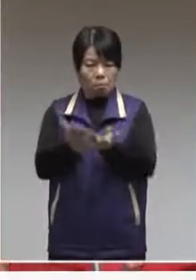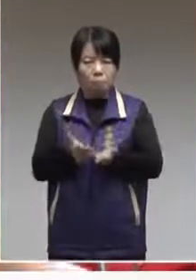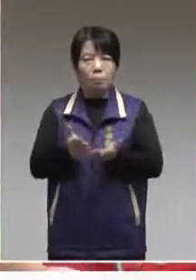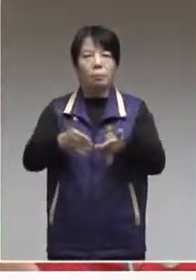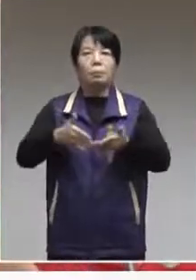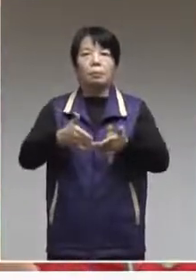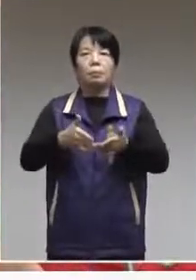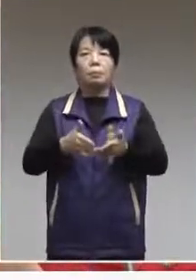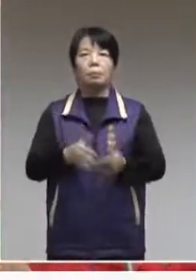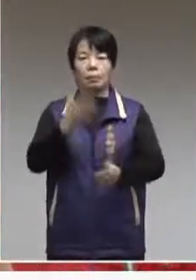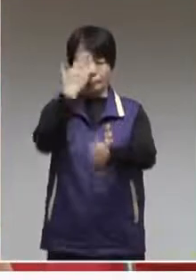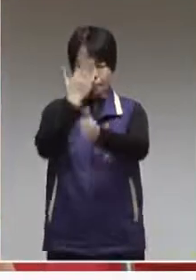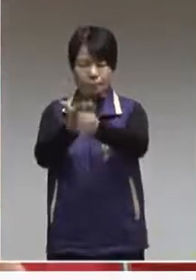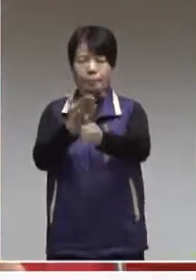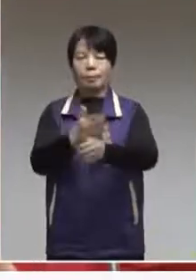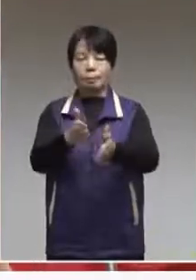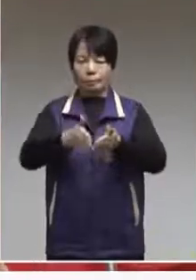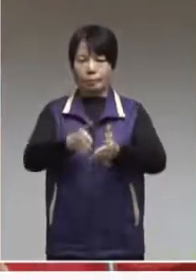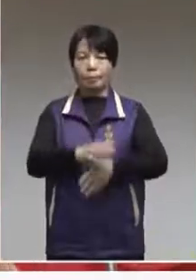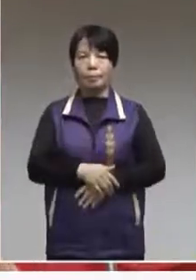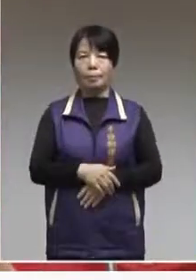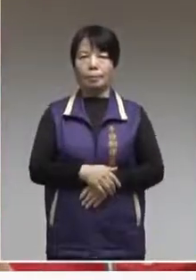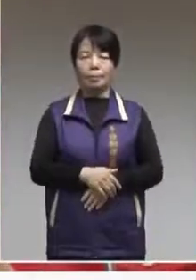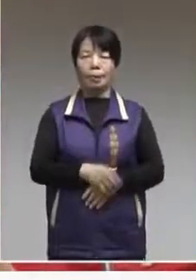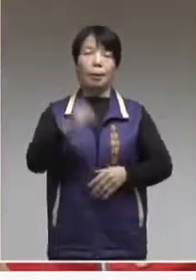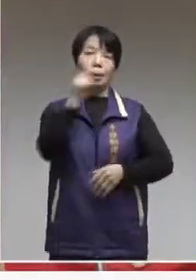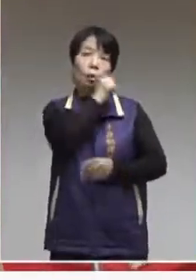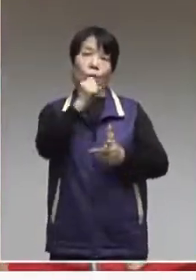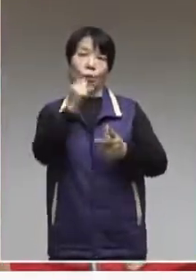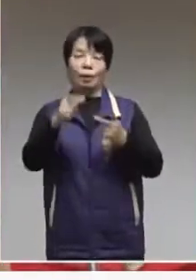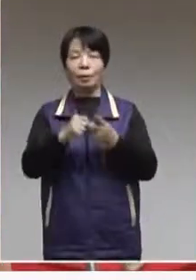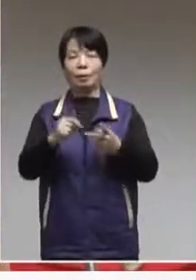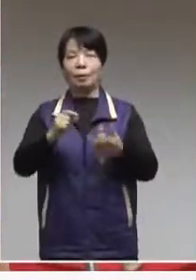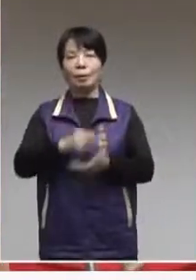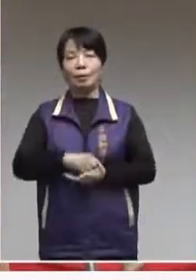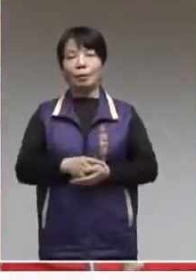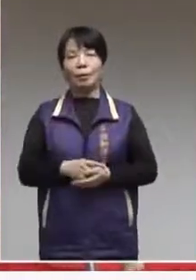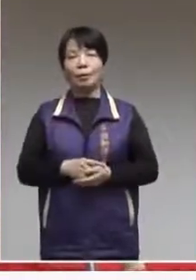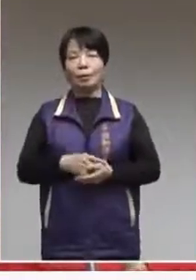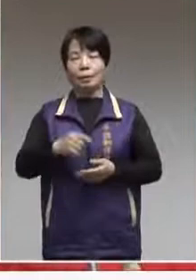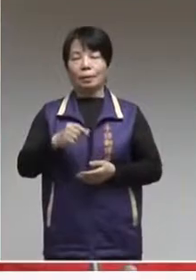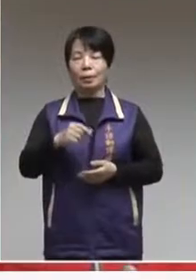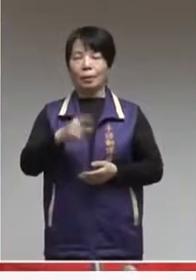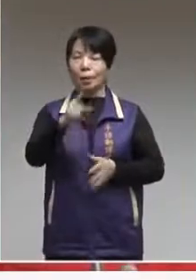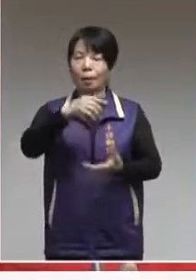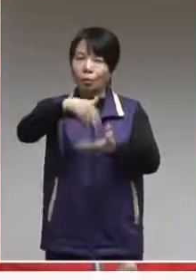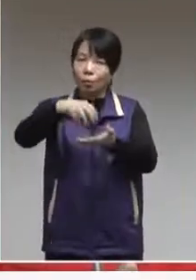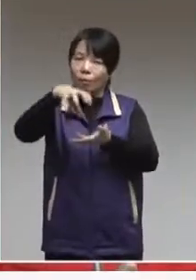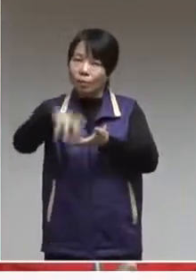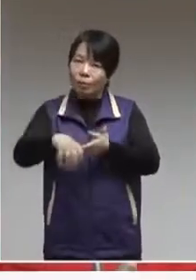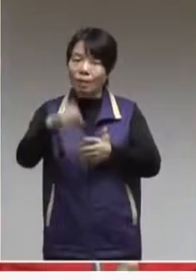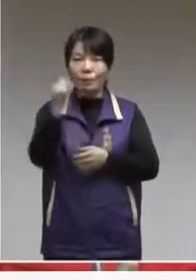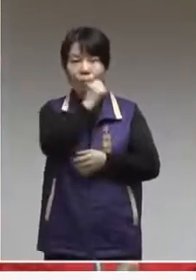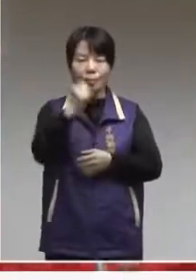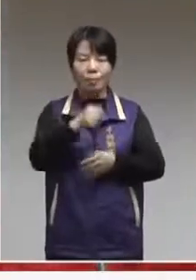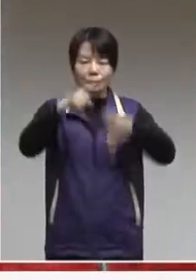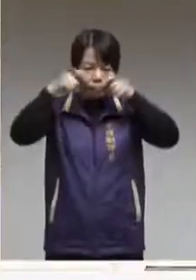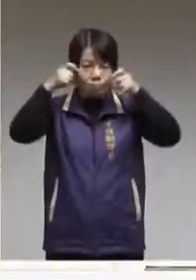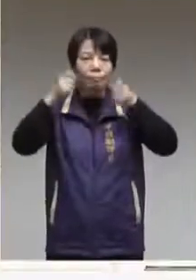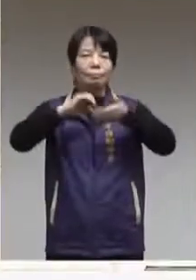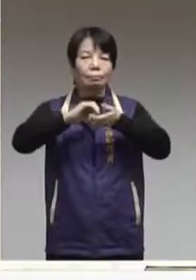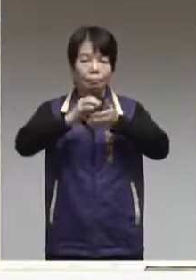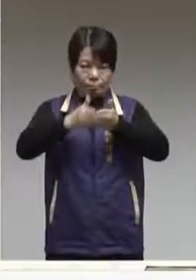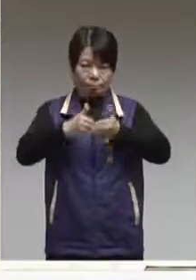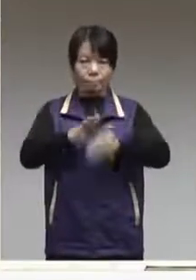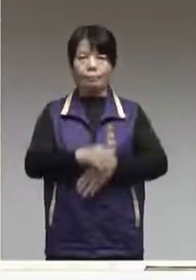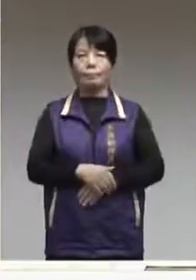好、哦，这点甲大家拜托。好、哦，卡拉 OK 小吃部的唱歌，务必戴上口罩。